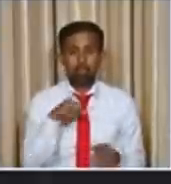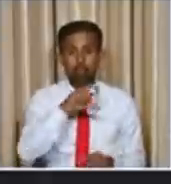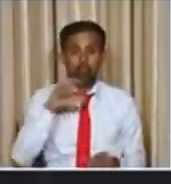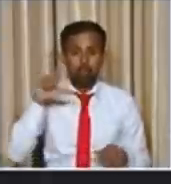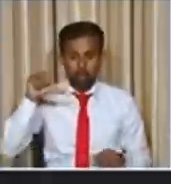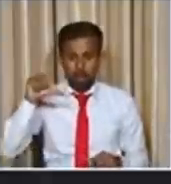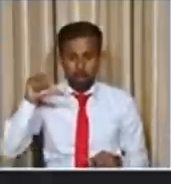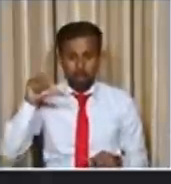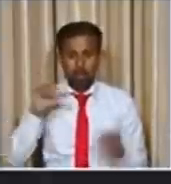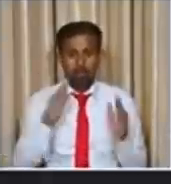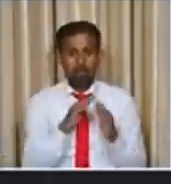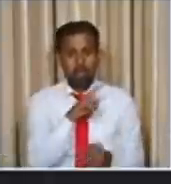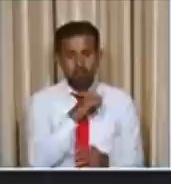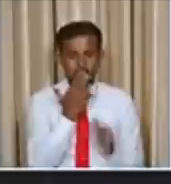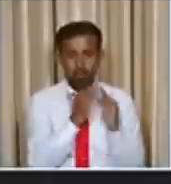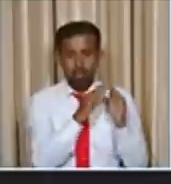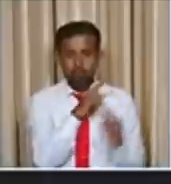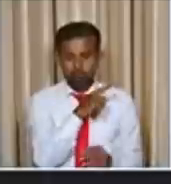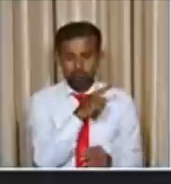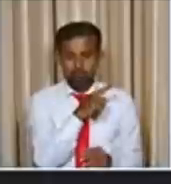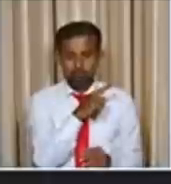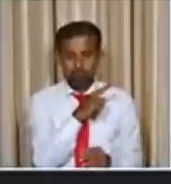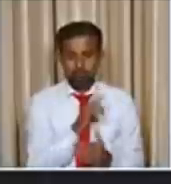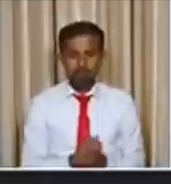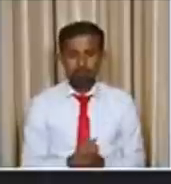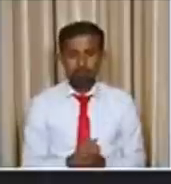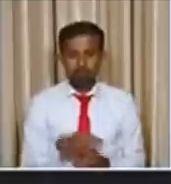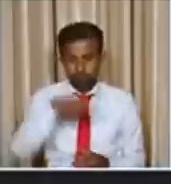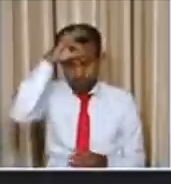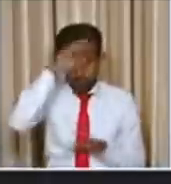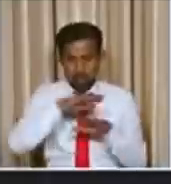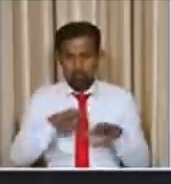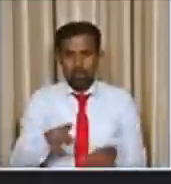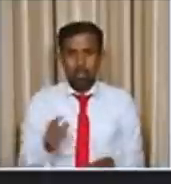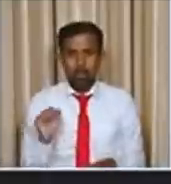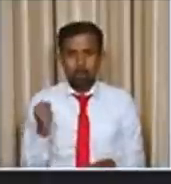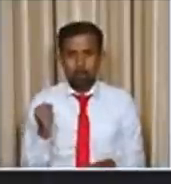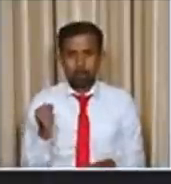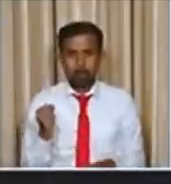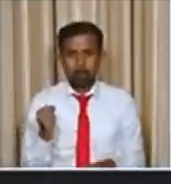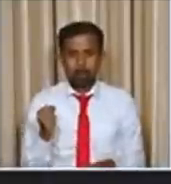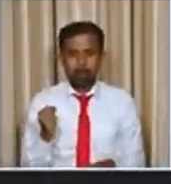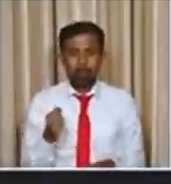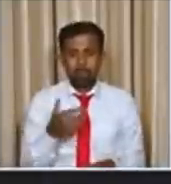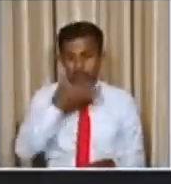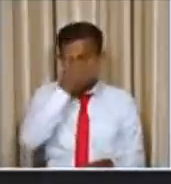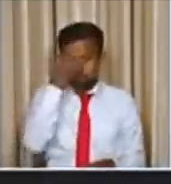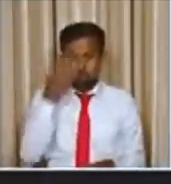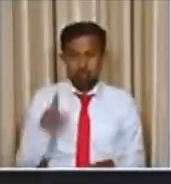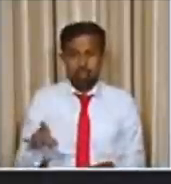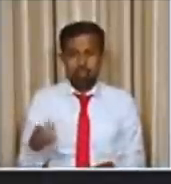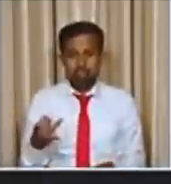நான் 5 வருஷம் எடுக்க போக்கல சிங்கள பாய்ஸ் எல்லாம் வருது 158, தமிழ் பாய்ஸ் 100 வருது. ஏன்? இப்ப எடியூகேஷன் பணியை